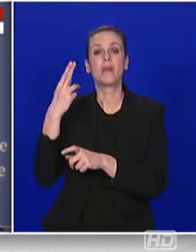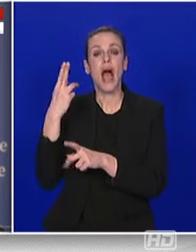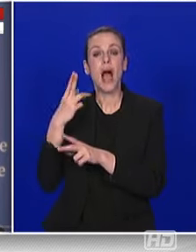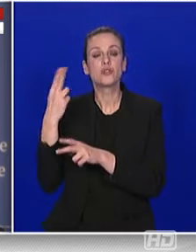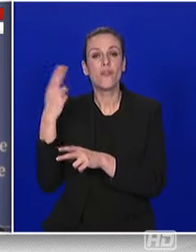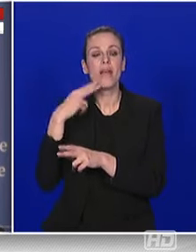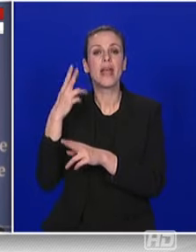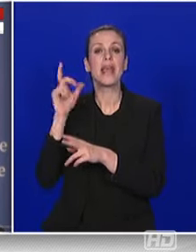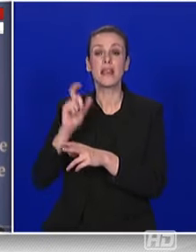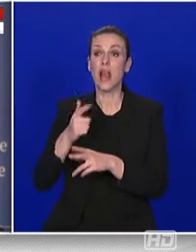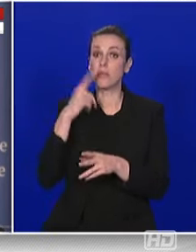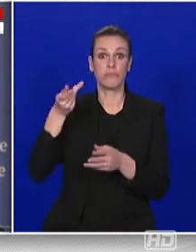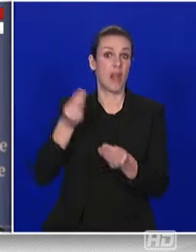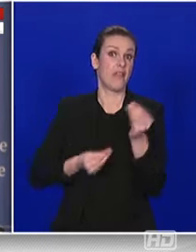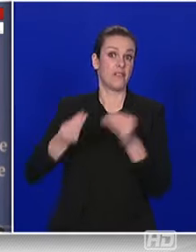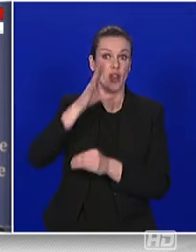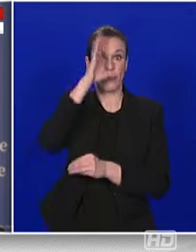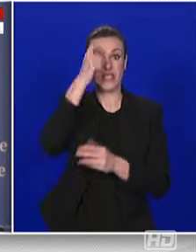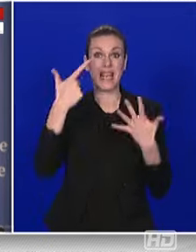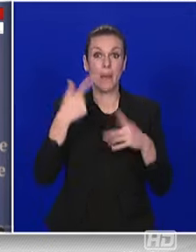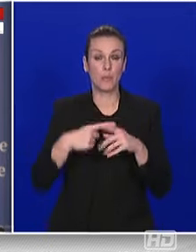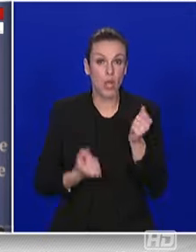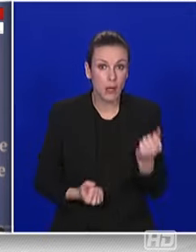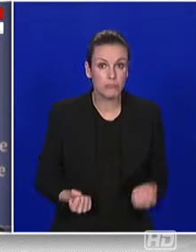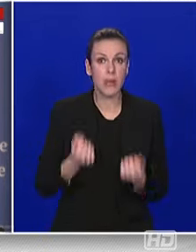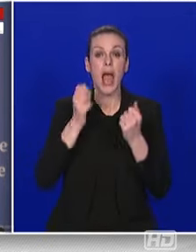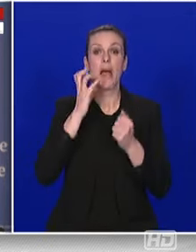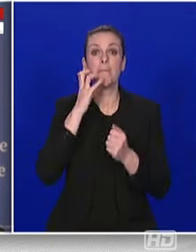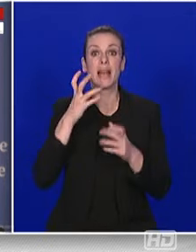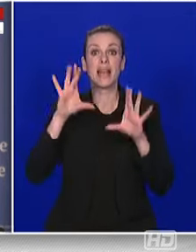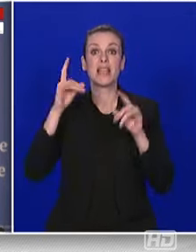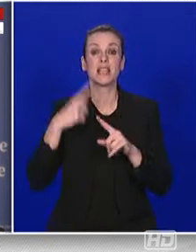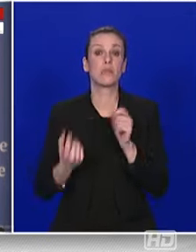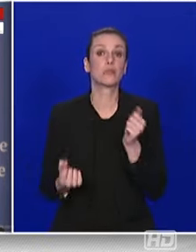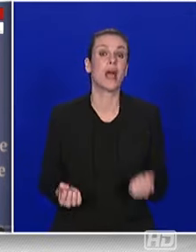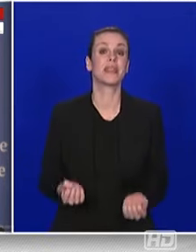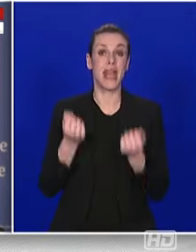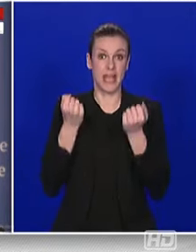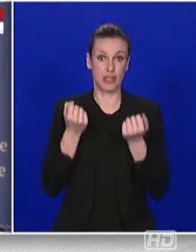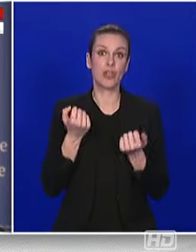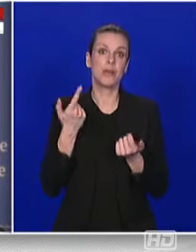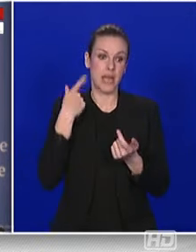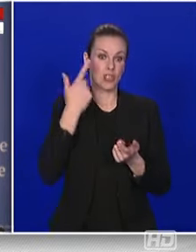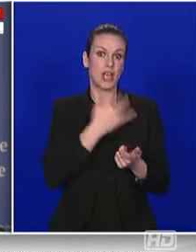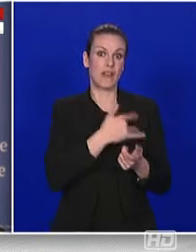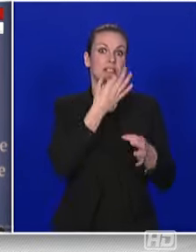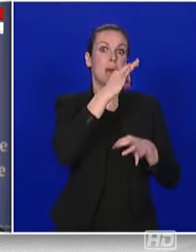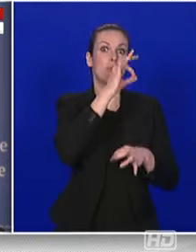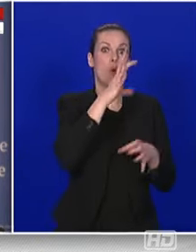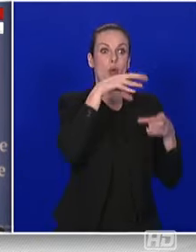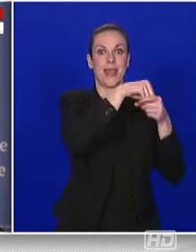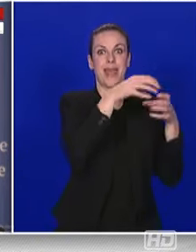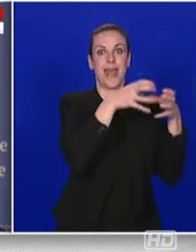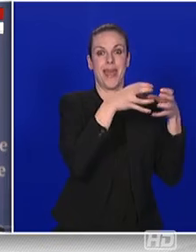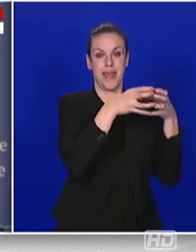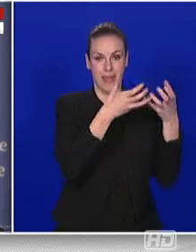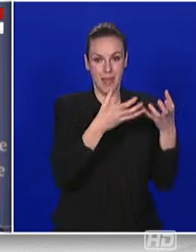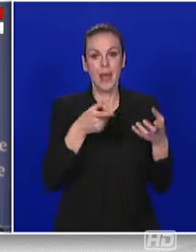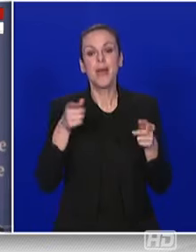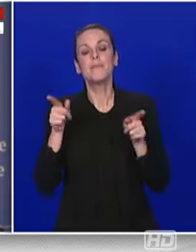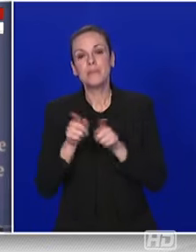puta teža, u Francuskoj 7 puta, u Belgiji 10 puta. To su određene činjenice. Isto tako